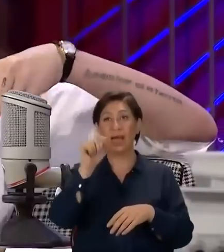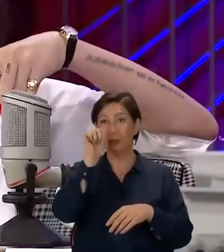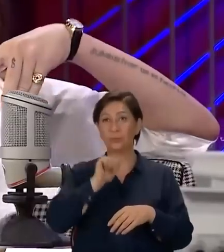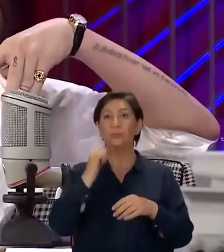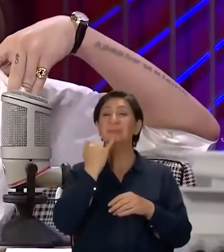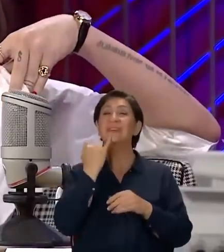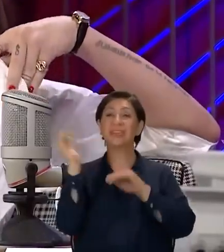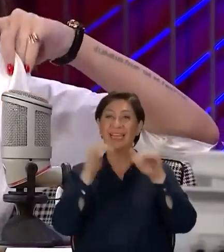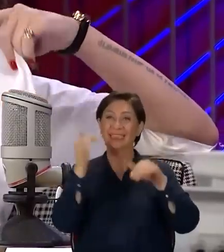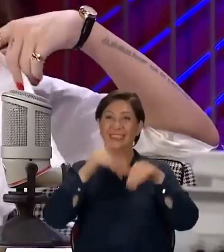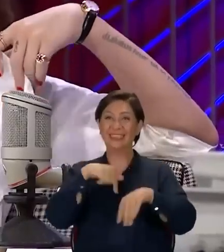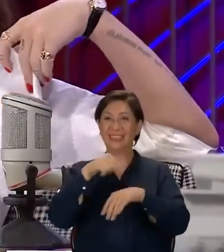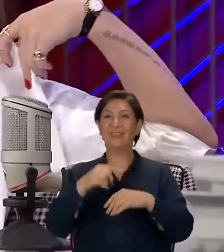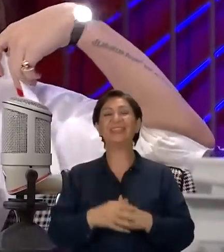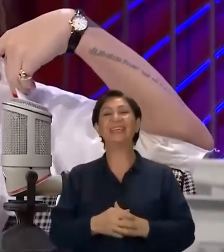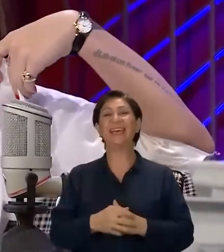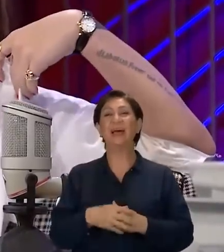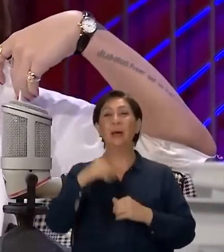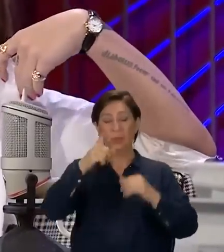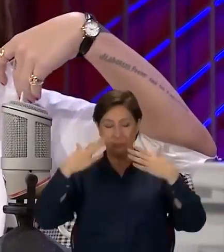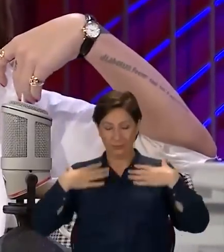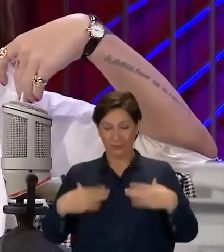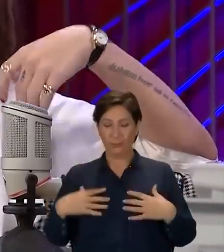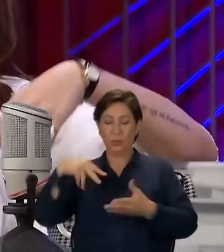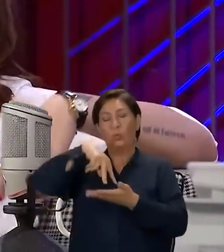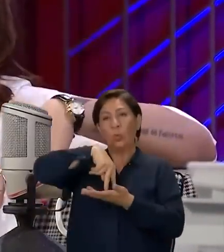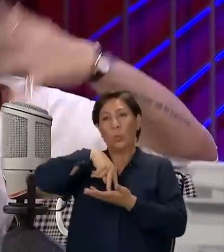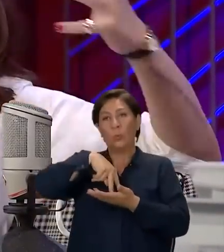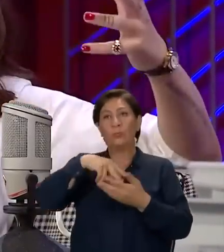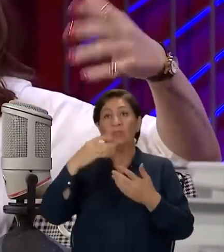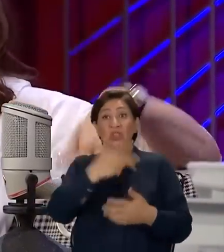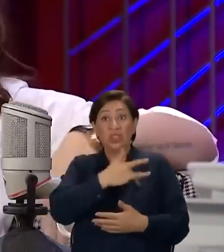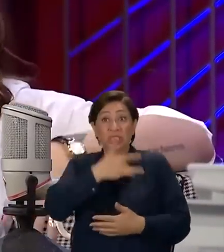konuk aldığınız için o dönem. Bu tişört üstümde duruyorum.